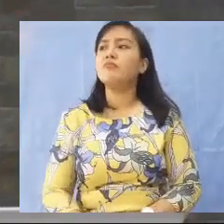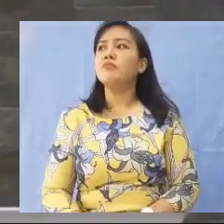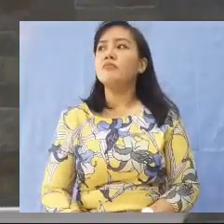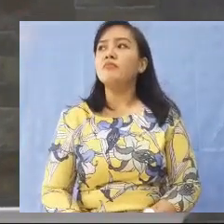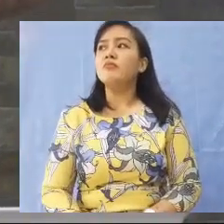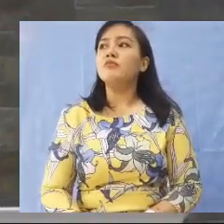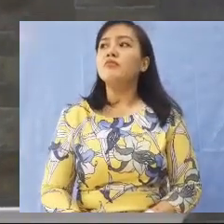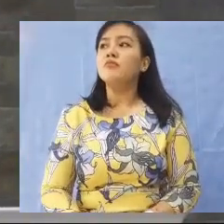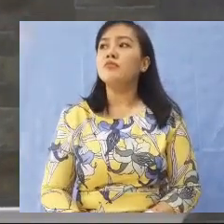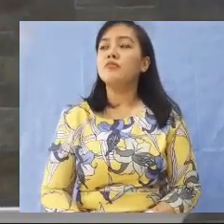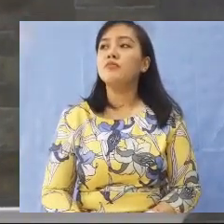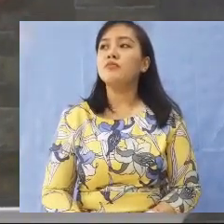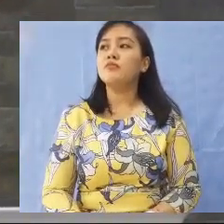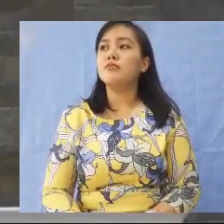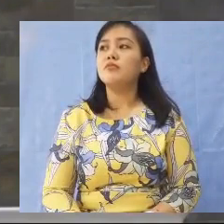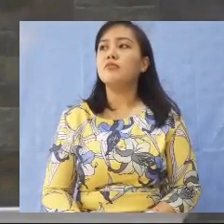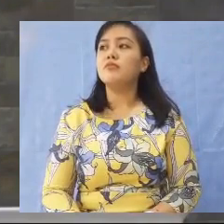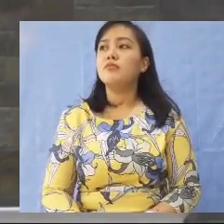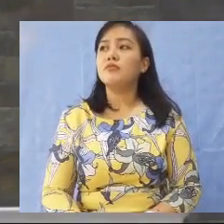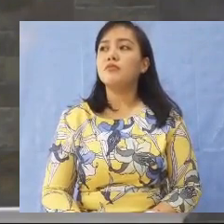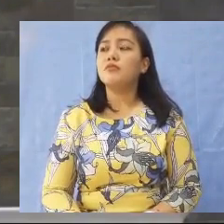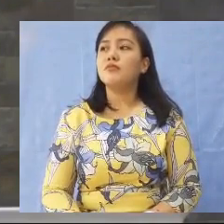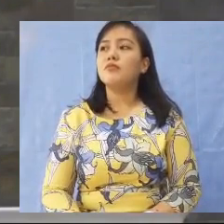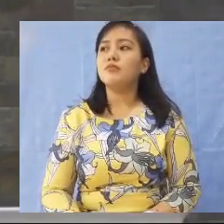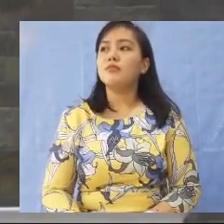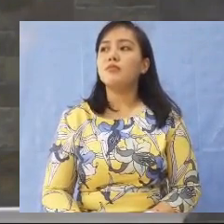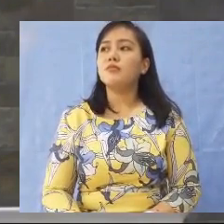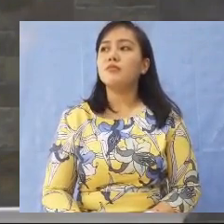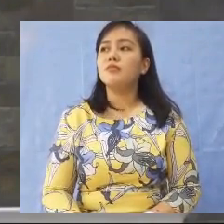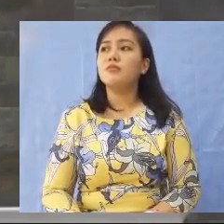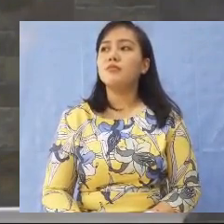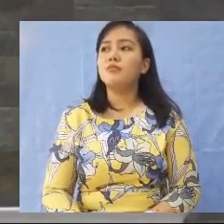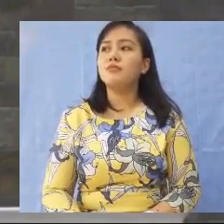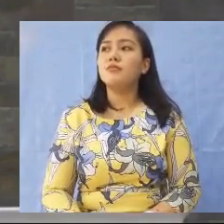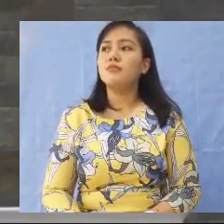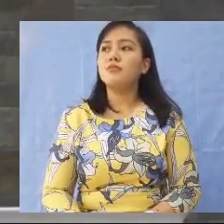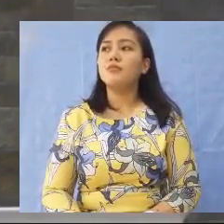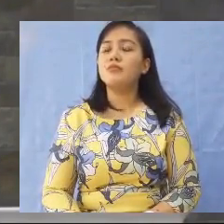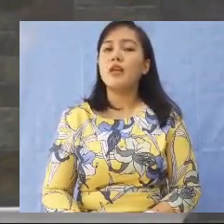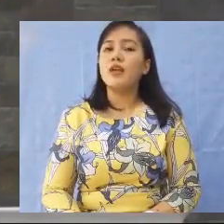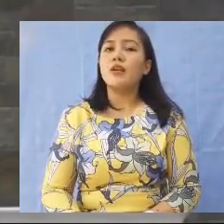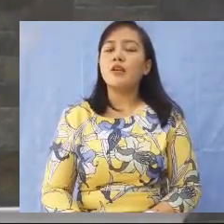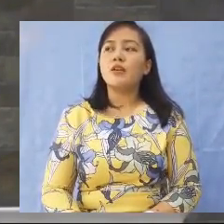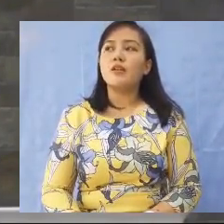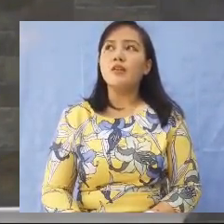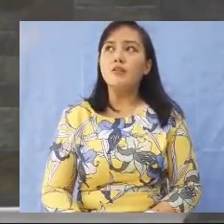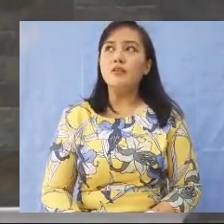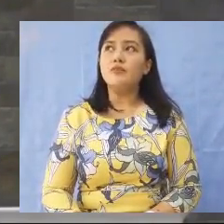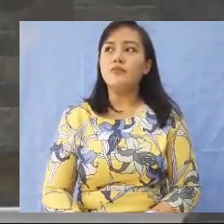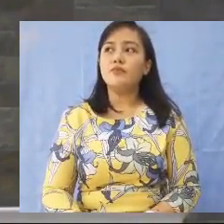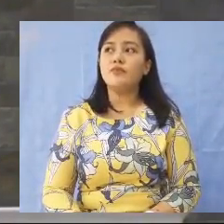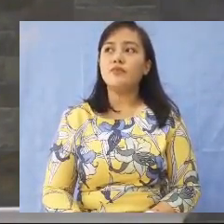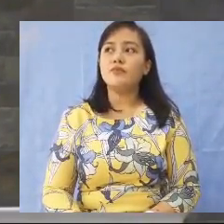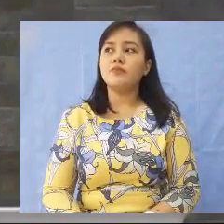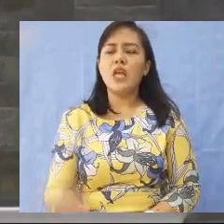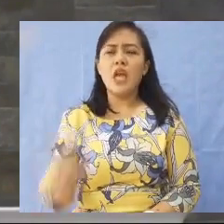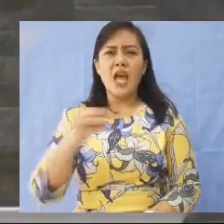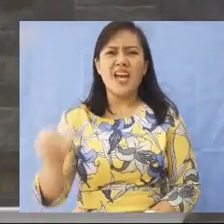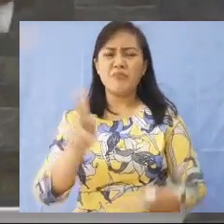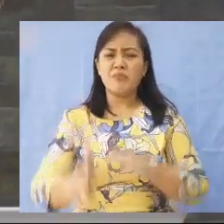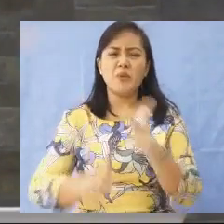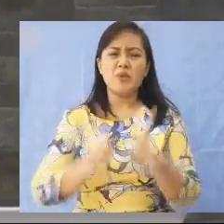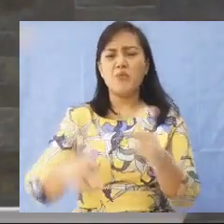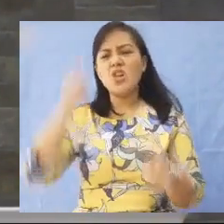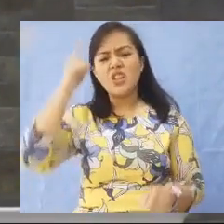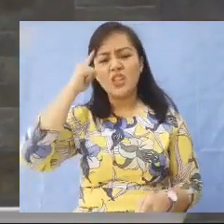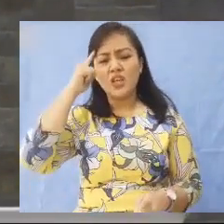ang lalagyan na ng tubig nila noon ay banga. At paanong mangyayari na kapag kami ay lumapit sa kanya at iinom mula sa kanya,